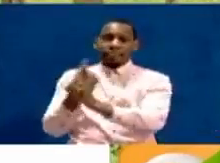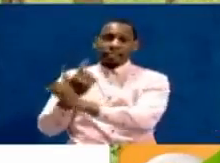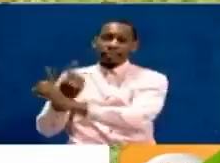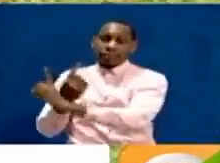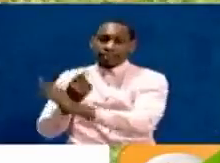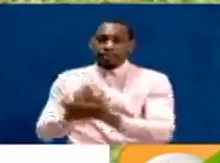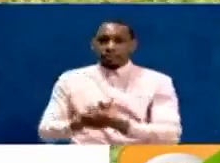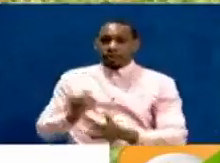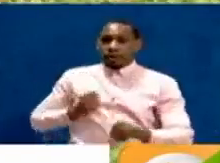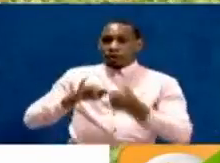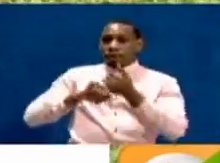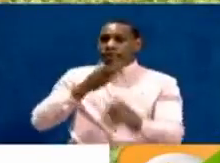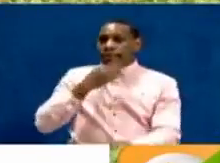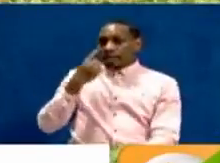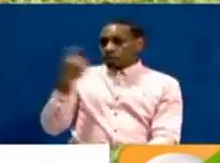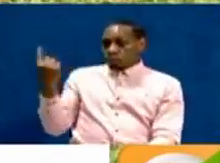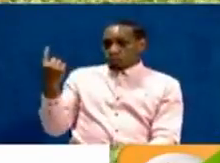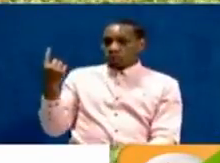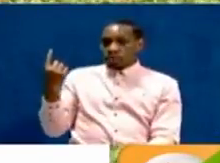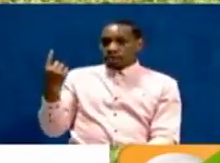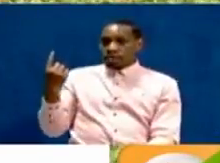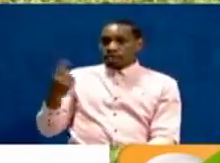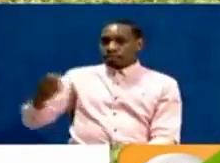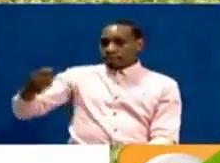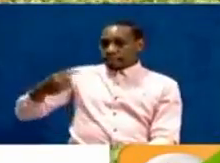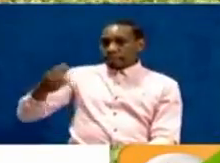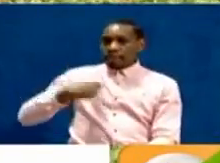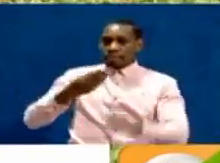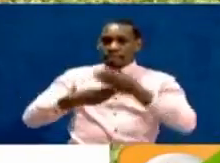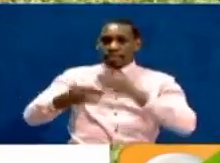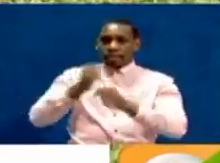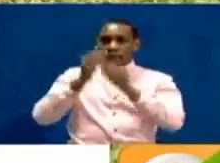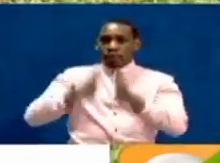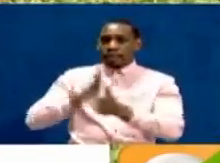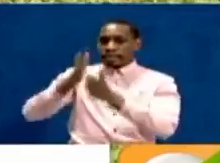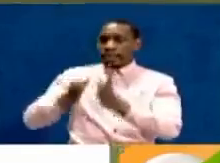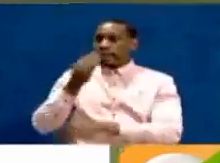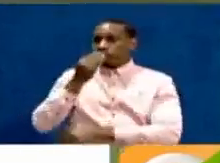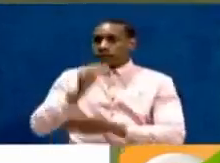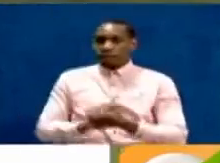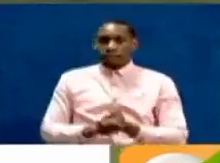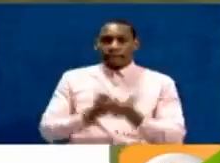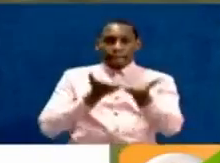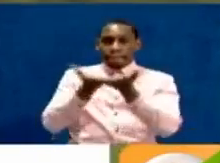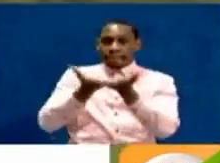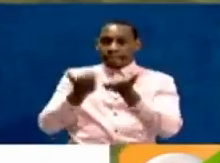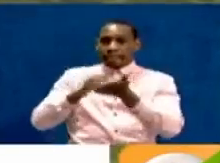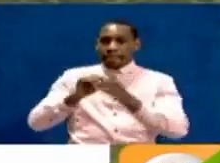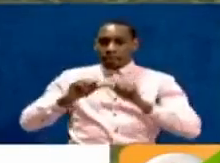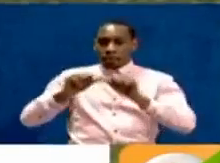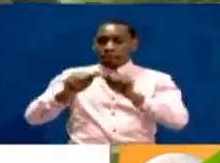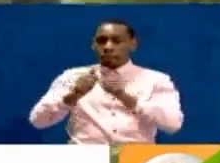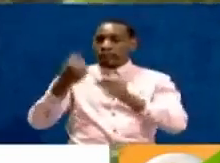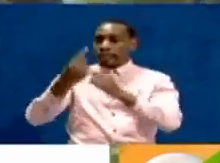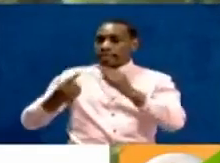mbalimbali. Mkewe Seurei alikuwa akipata mtaji wake kwa kuwauzia wafanyakazi wa reli chakula, biashara iliyomstiri kwa